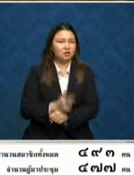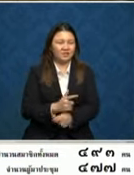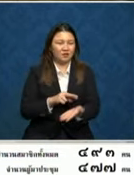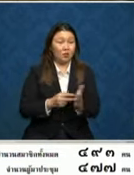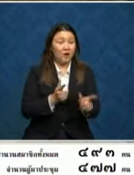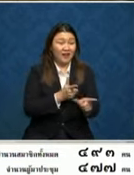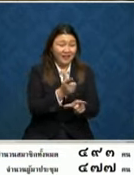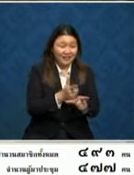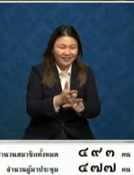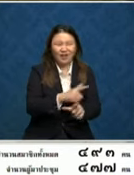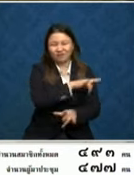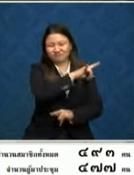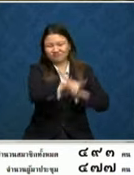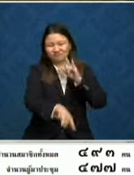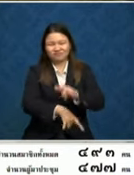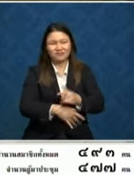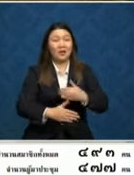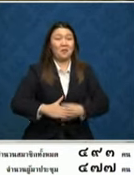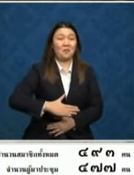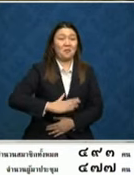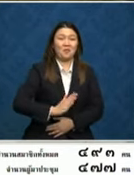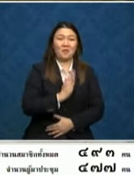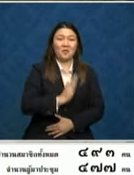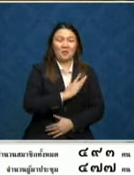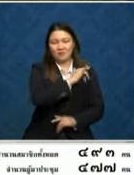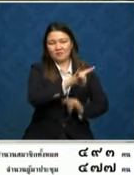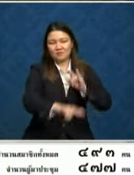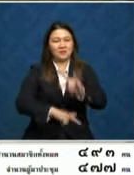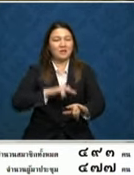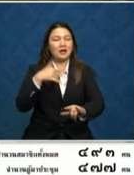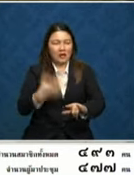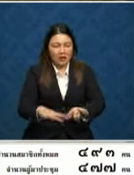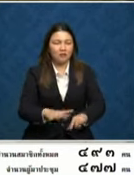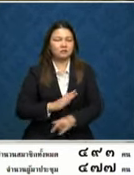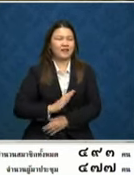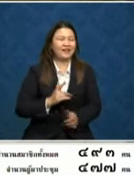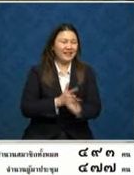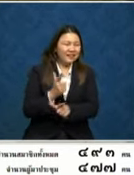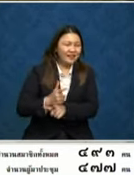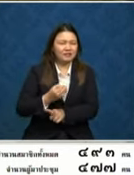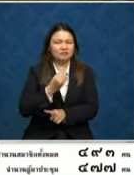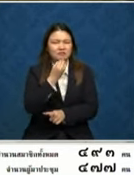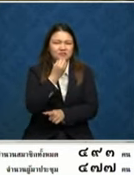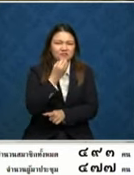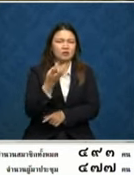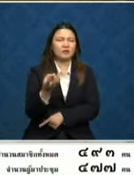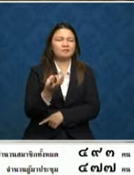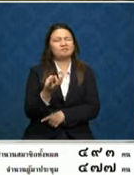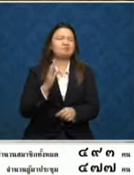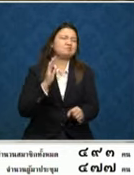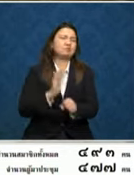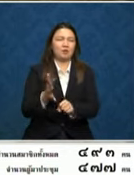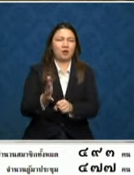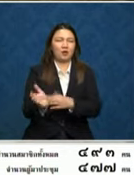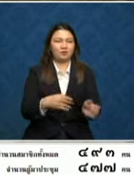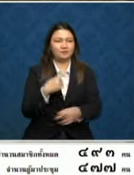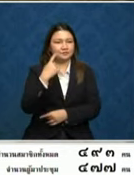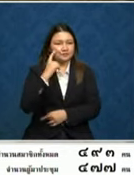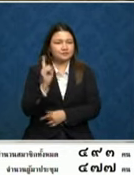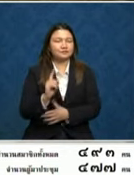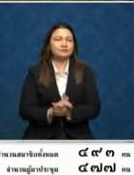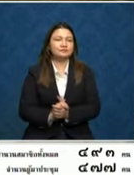ได้กี่วันสถานทูต80แห่งท่านประธานครับอีกปัญหาหนึ่งท่านประธานที่เคาร